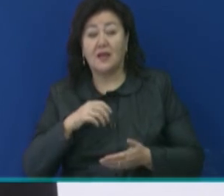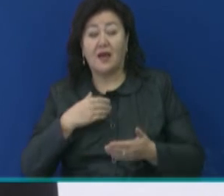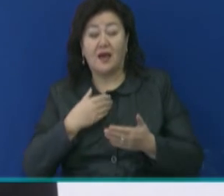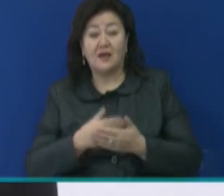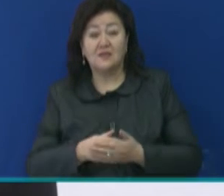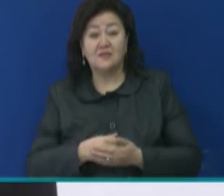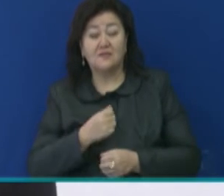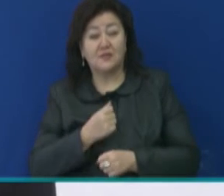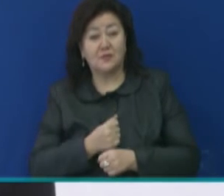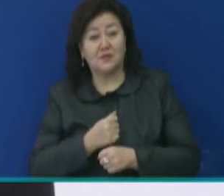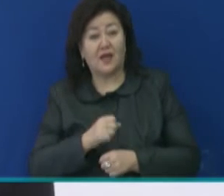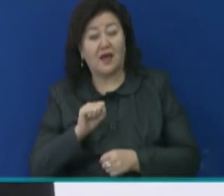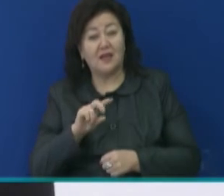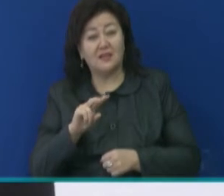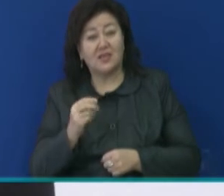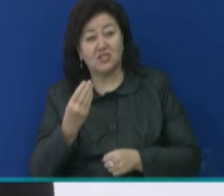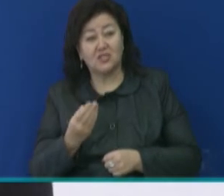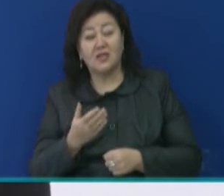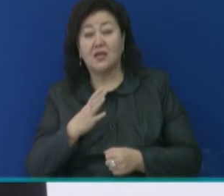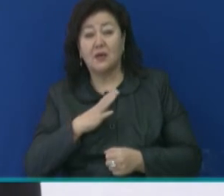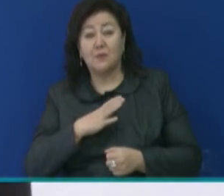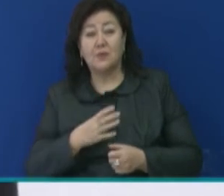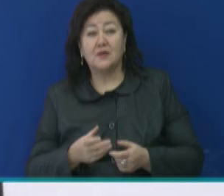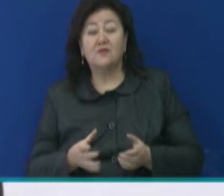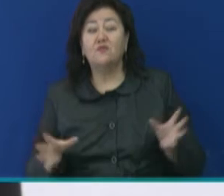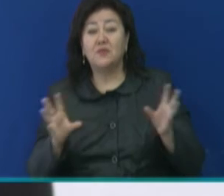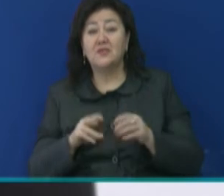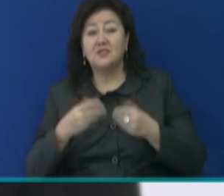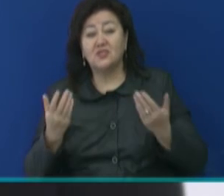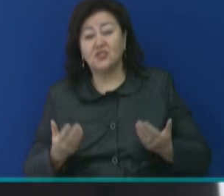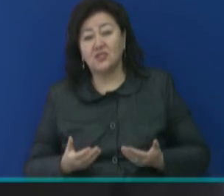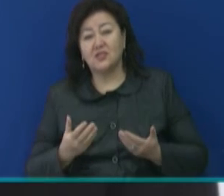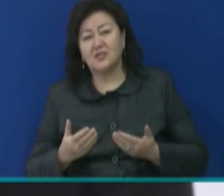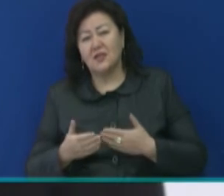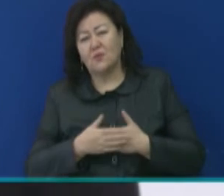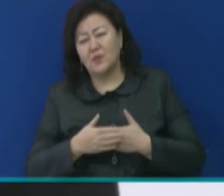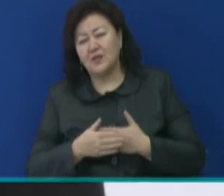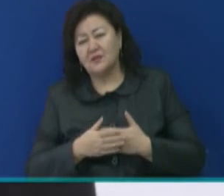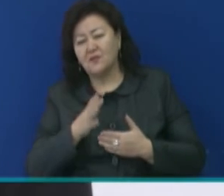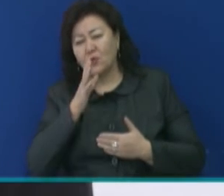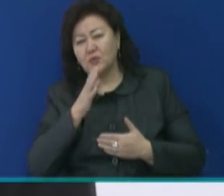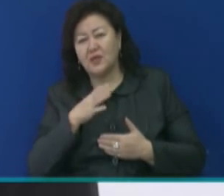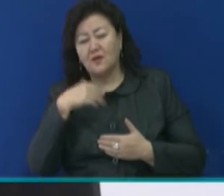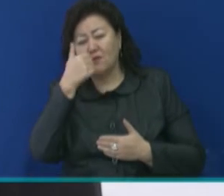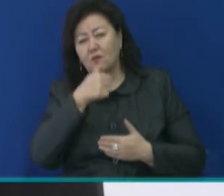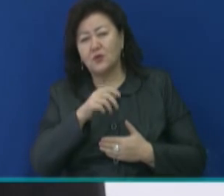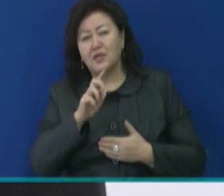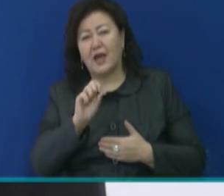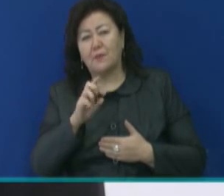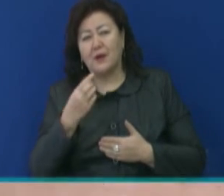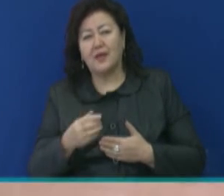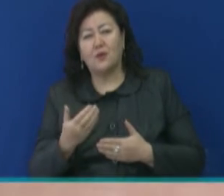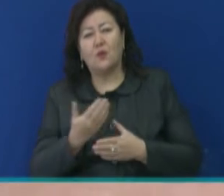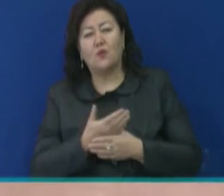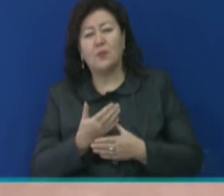движения Алаш был современником и подопечным Абая работал в банке в этом эпизоде Ахмед у байтурсынова помогали выбраться